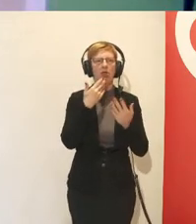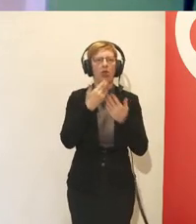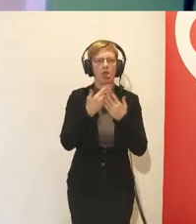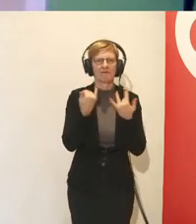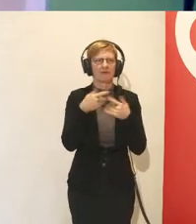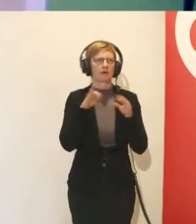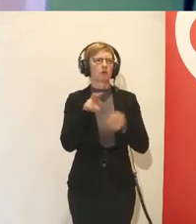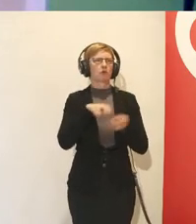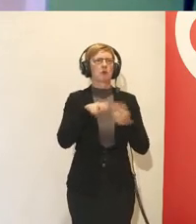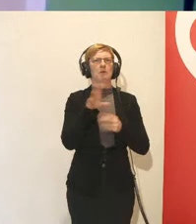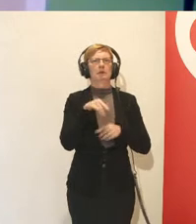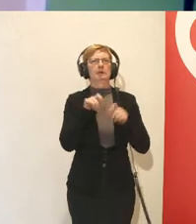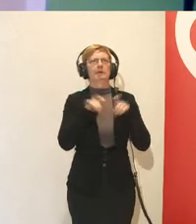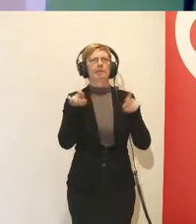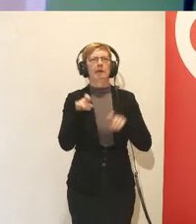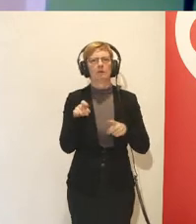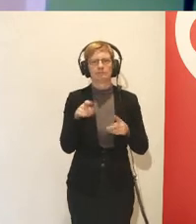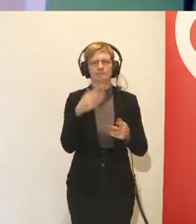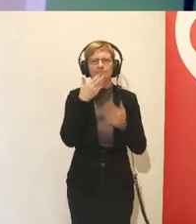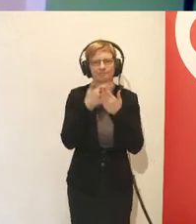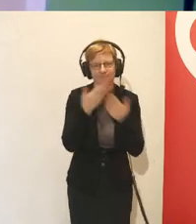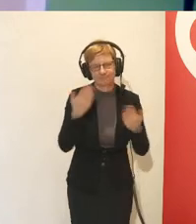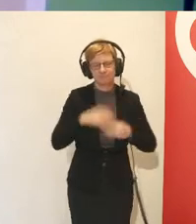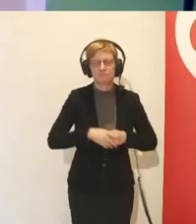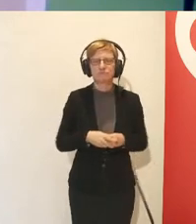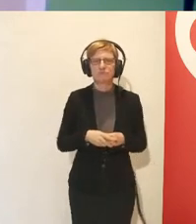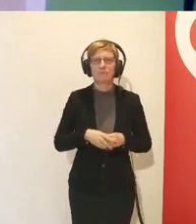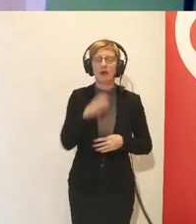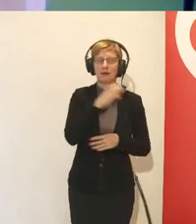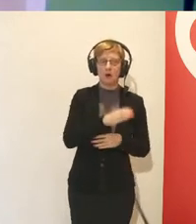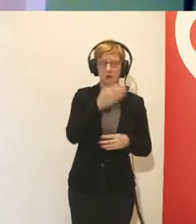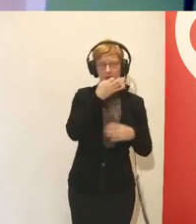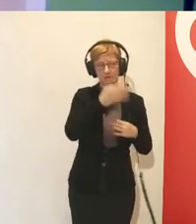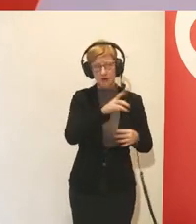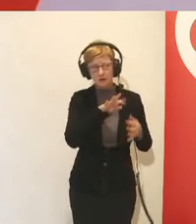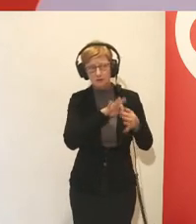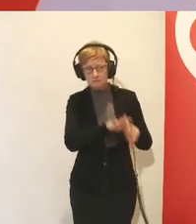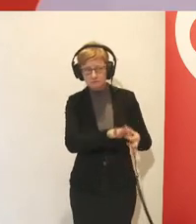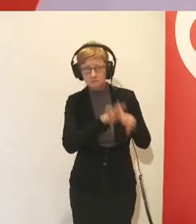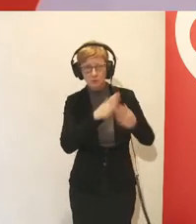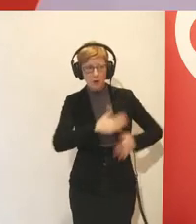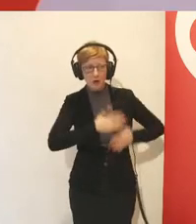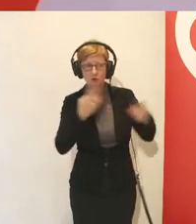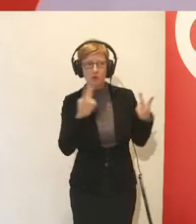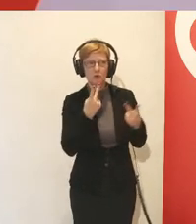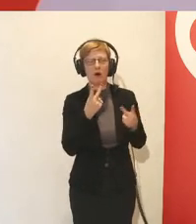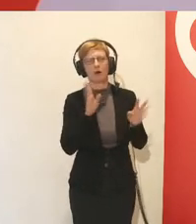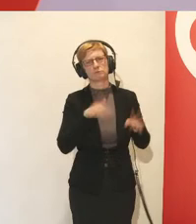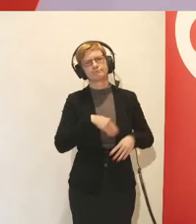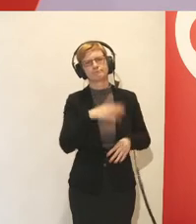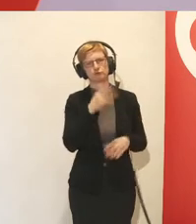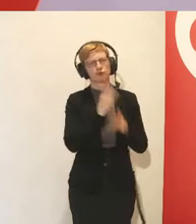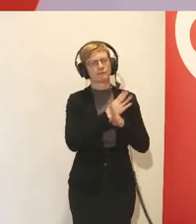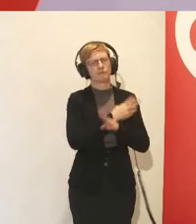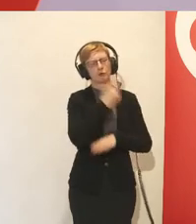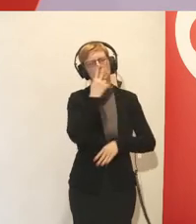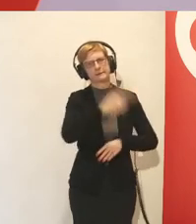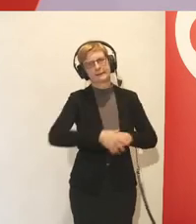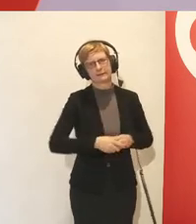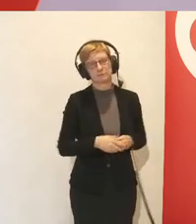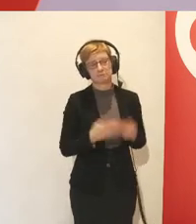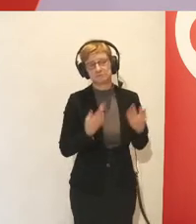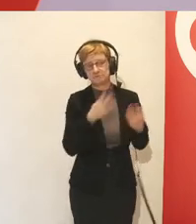kannte ich die gleiche frage überraschung oder erwartbar wie bewertest du dass